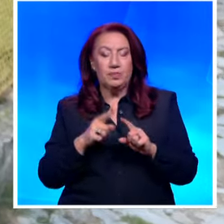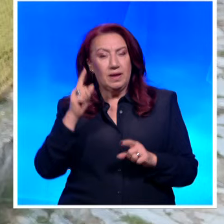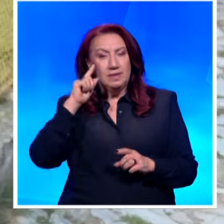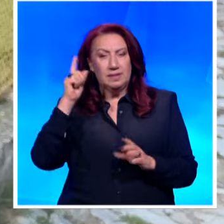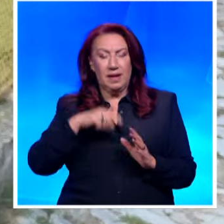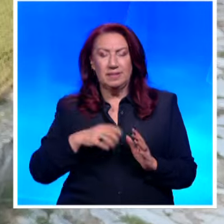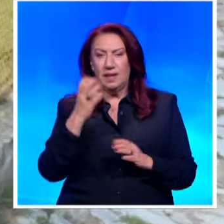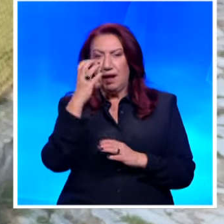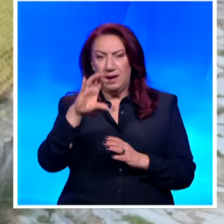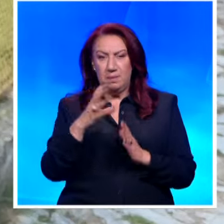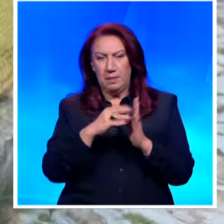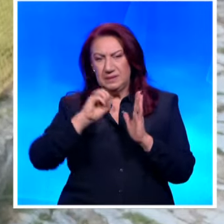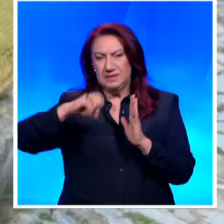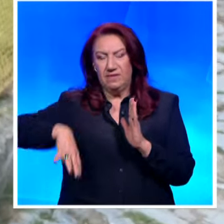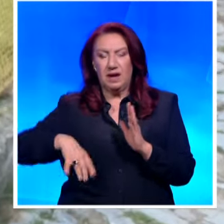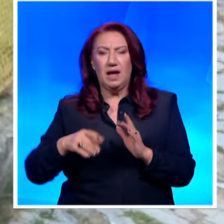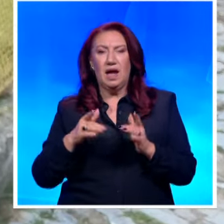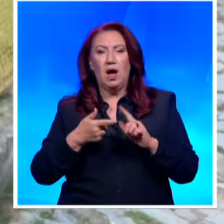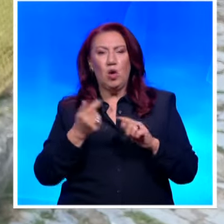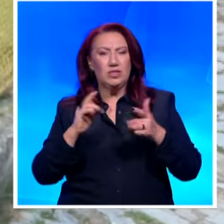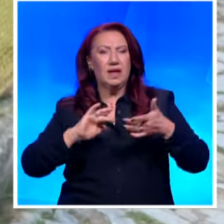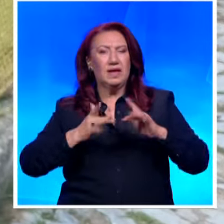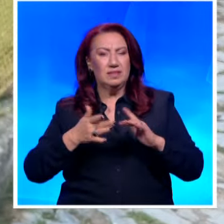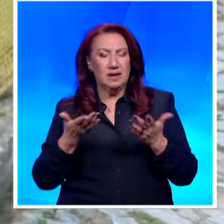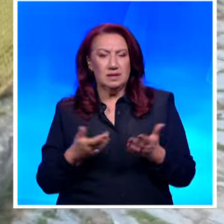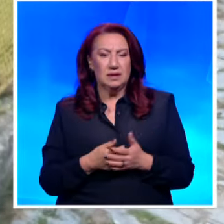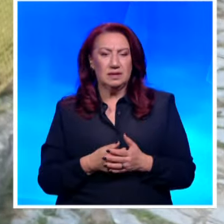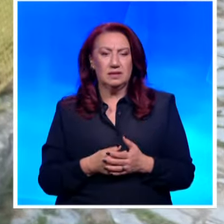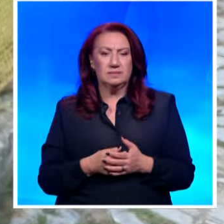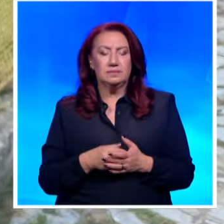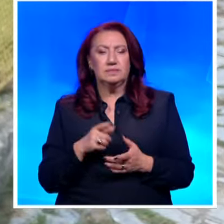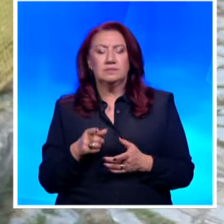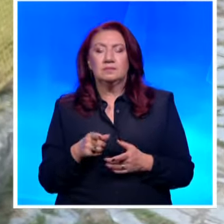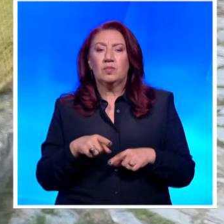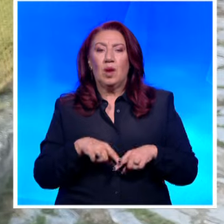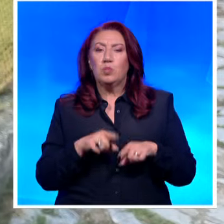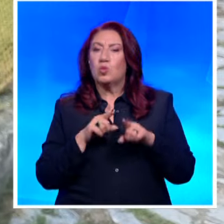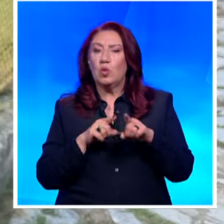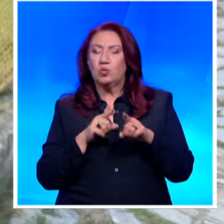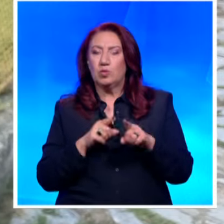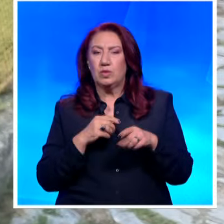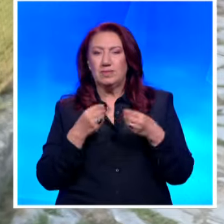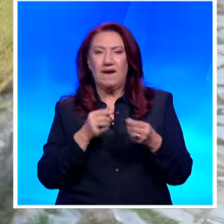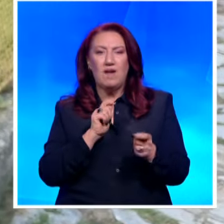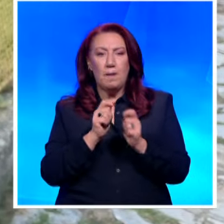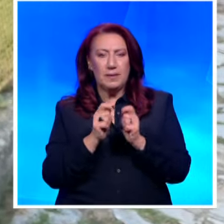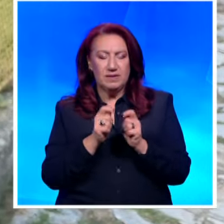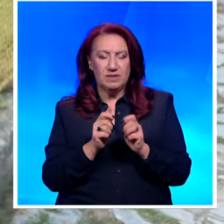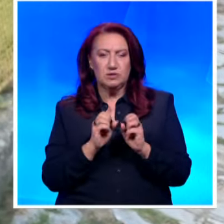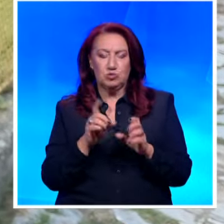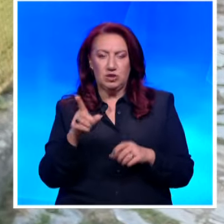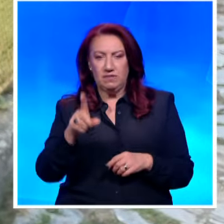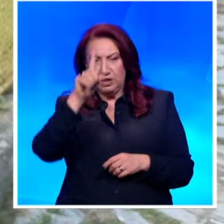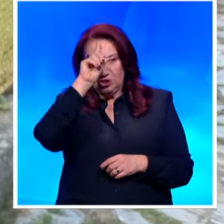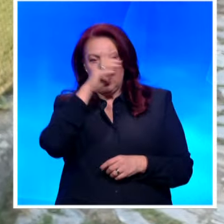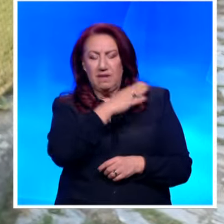от интернет. Това, което съобщиха от брифинга на прокуратурата, е, че възпитателката е